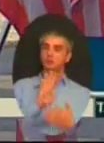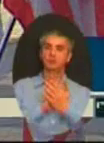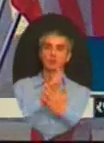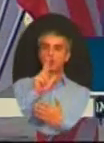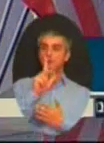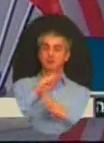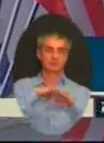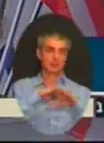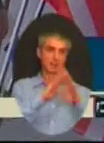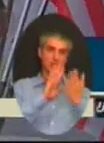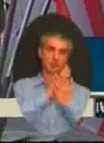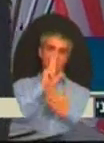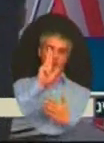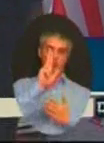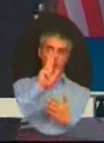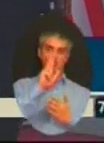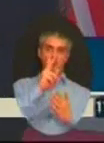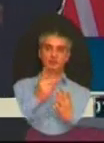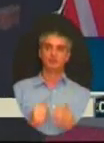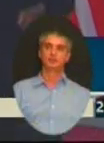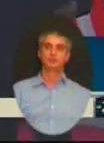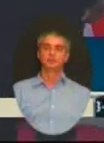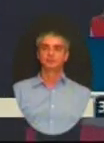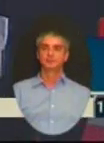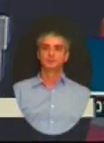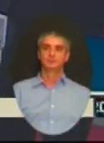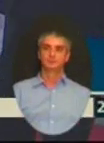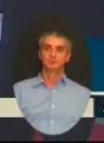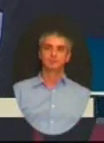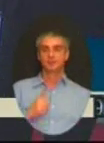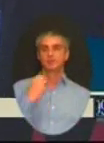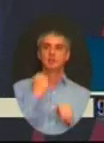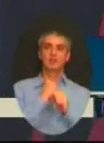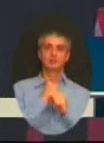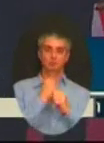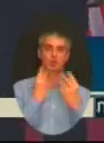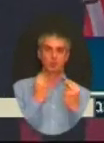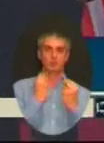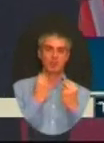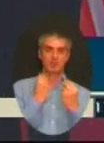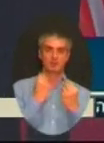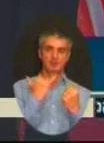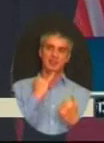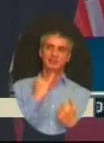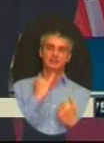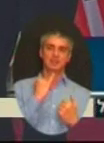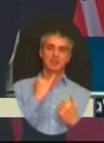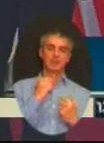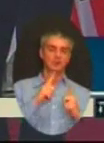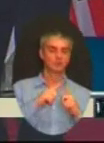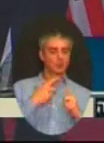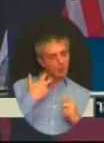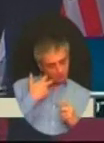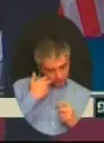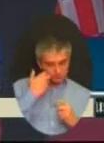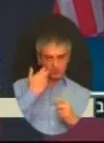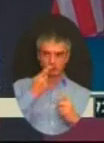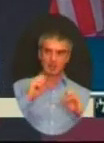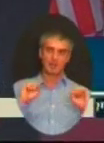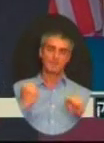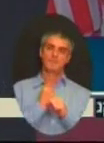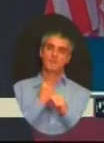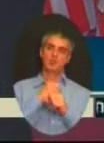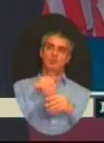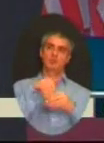13 ואנחנו... סליחה, 13, אוקיי, אוקיי. שהם יעשו עוד מעט איזשהו ג'סטה בפעילות